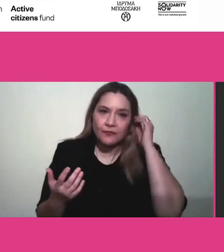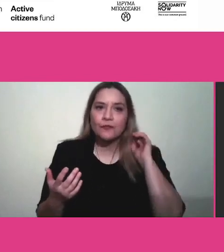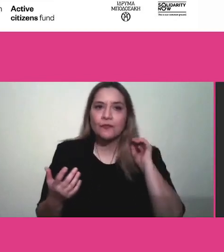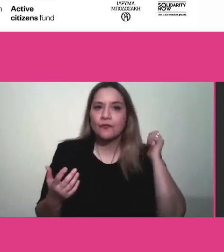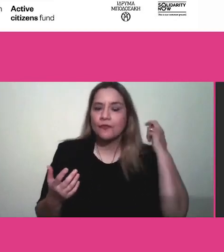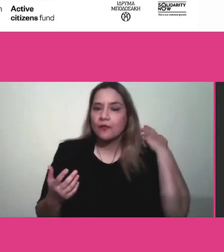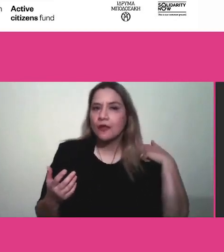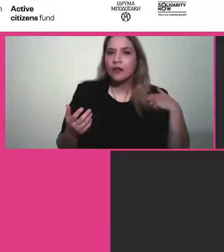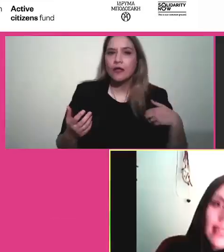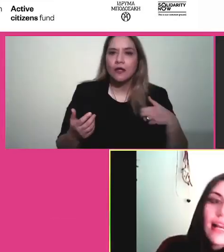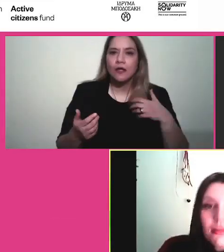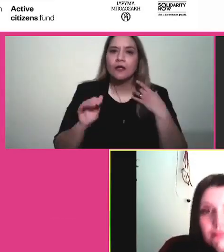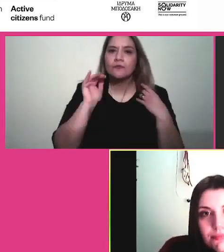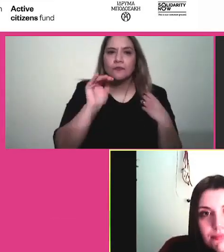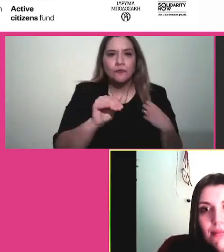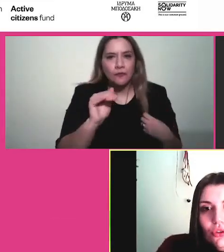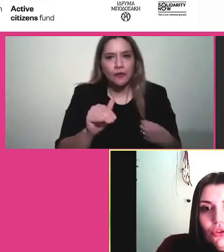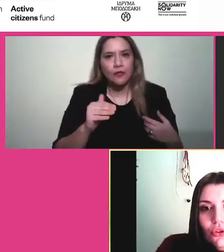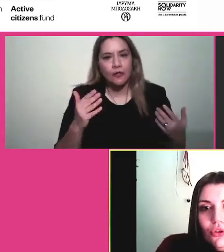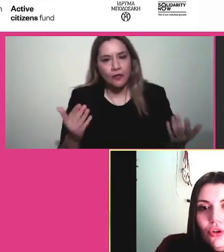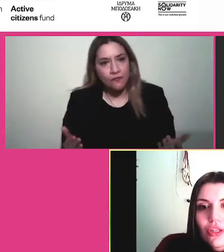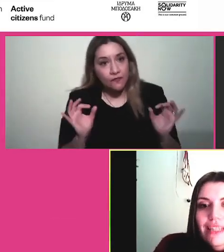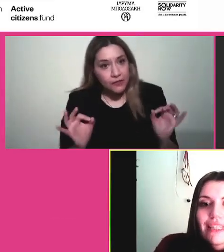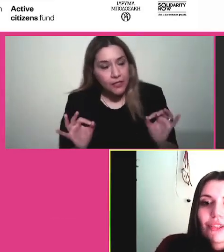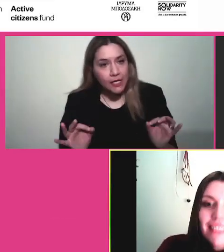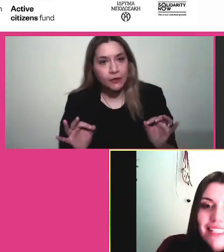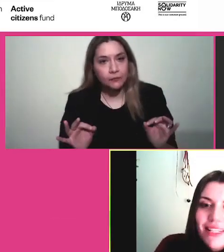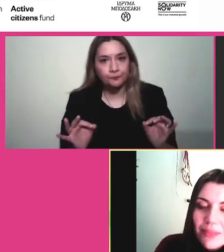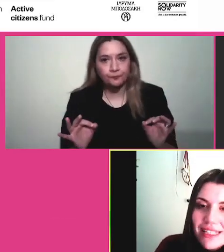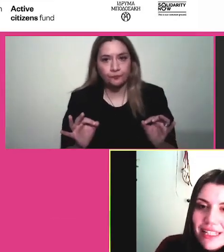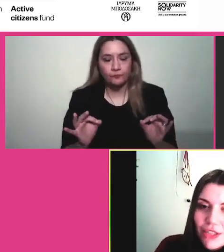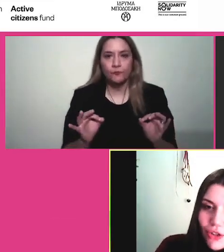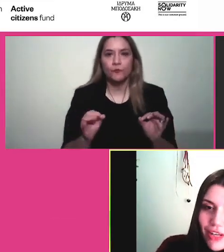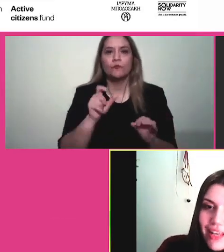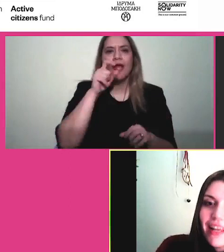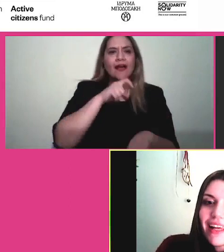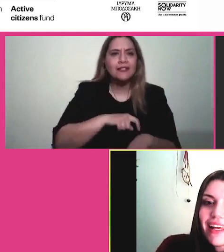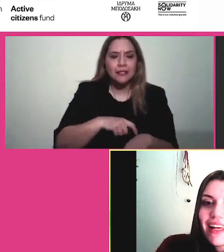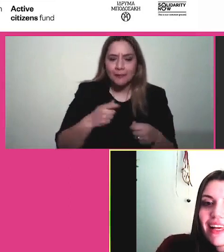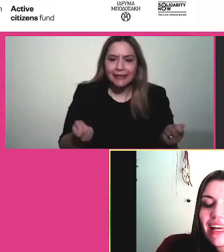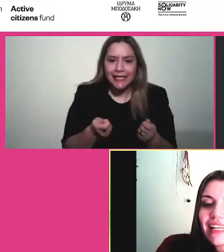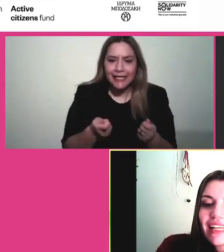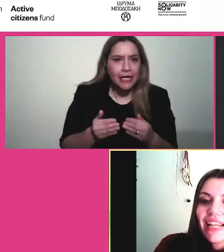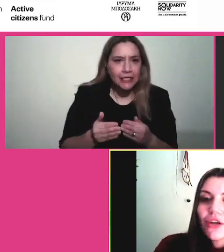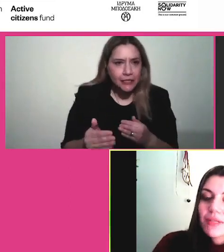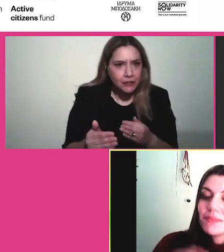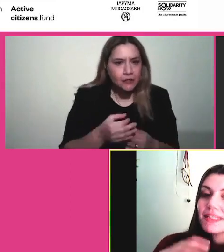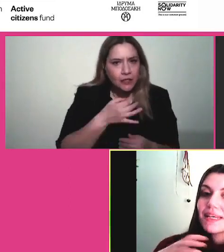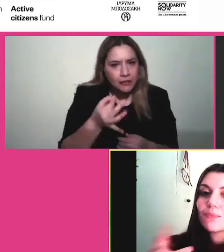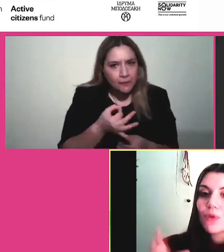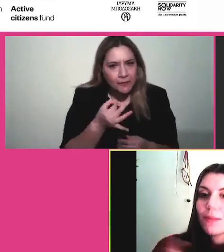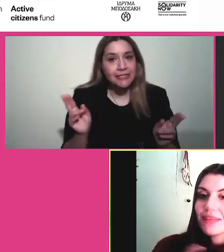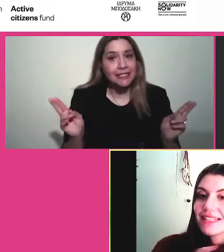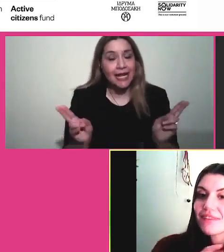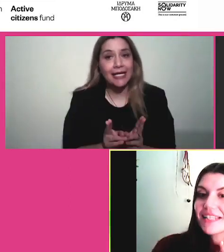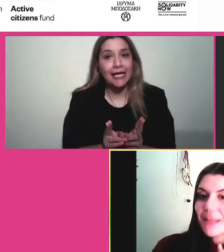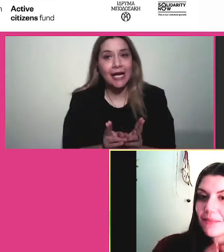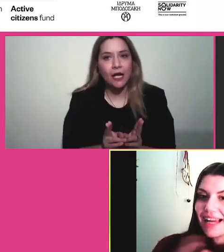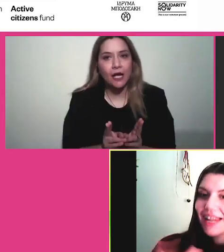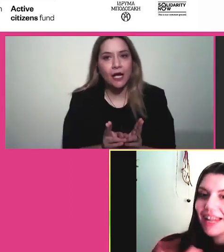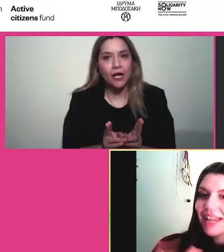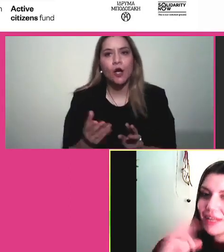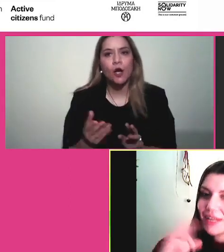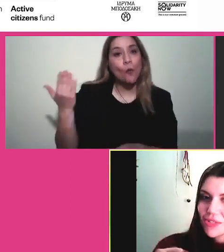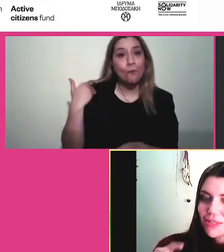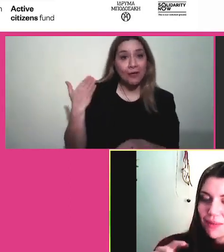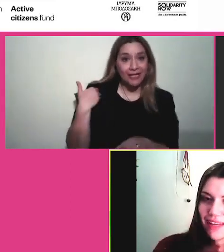Γενικότερα μπορείς να μας πεις καλά, πέρα από το για το τι δραστηριοποιείσαι τώρα και λίγο να μας πεις και που, επειδή σε αφήσαμε